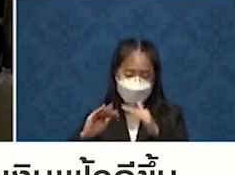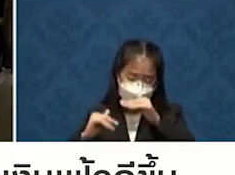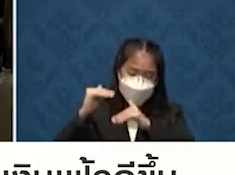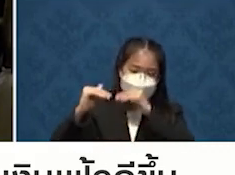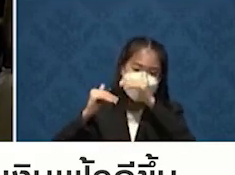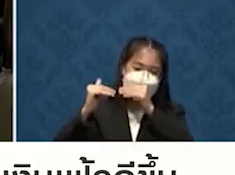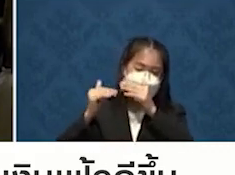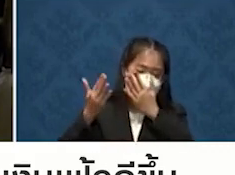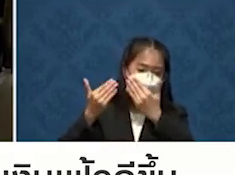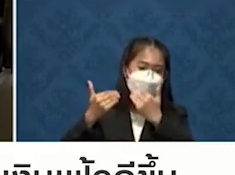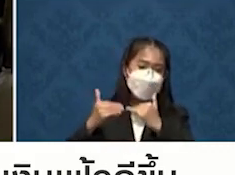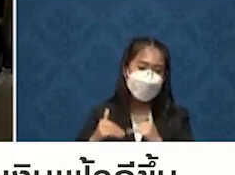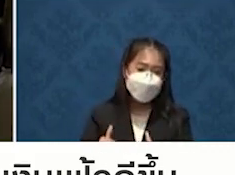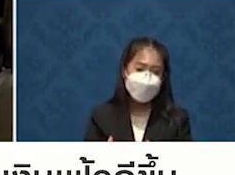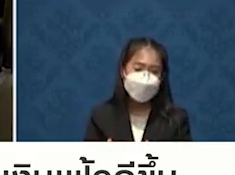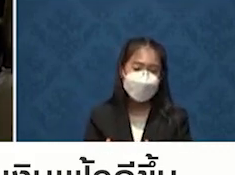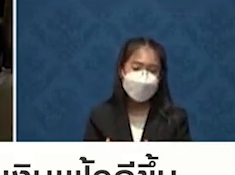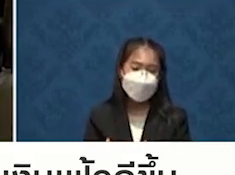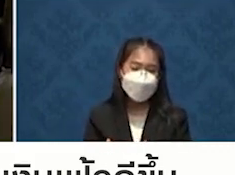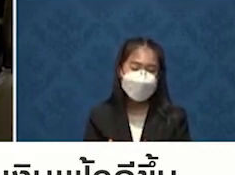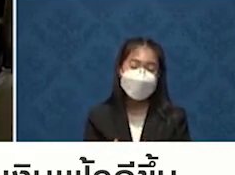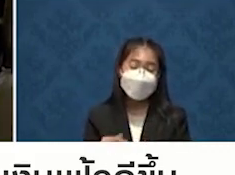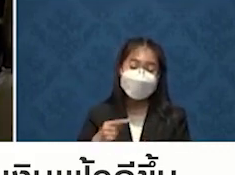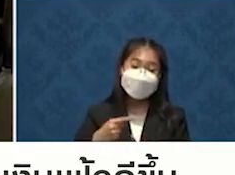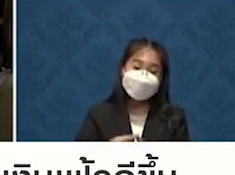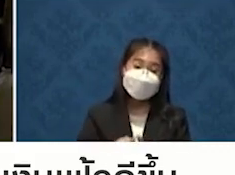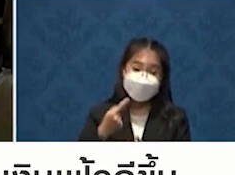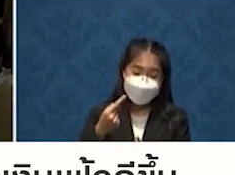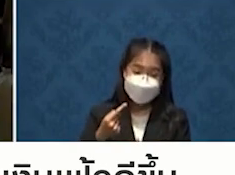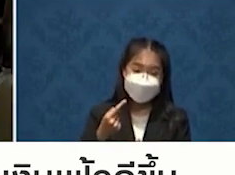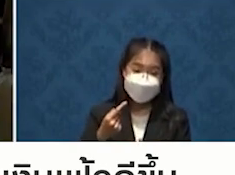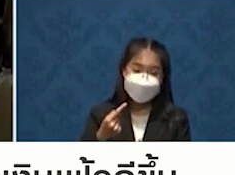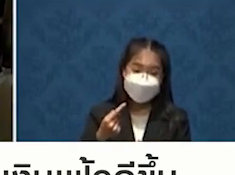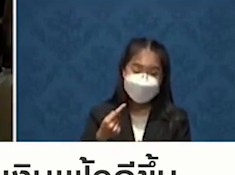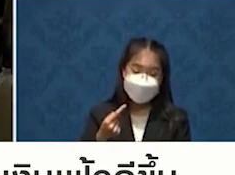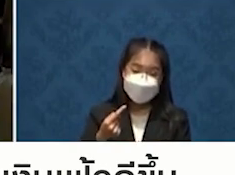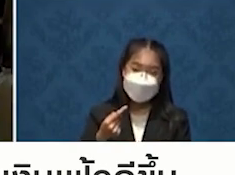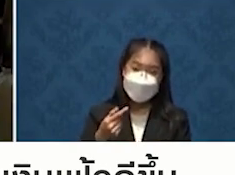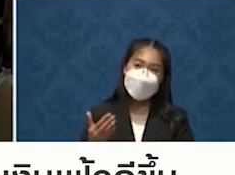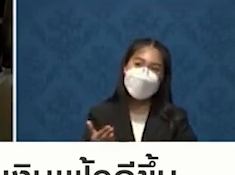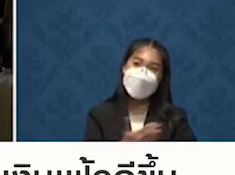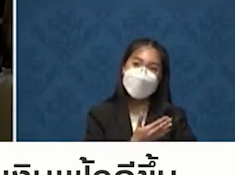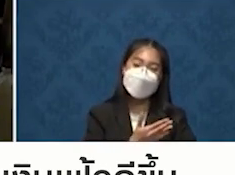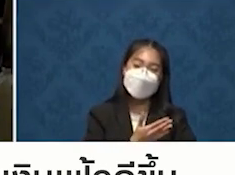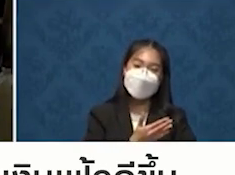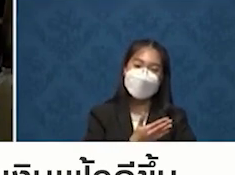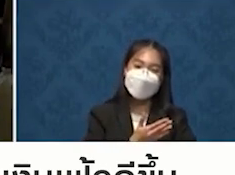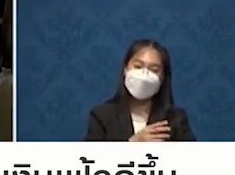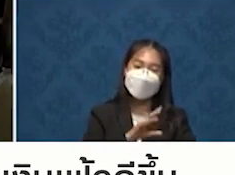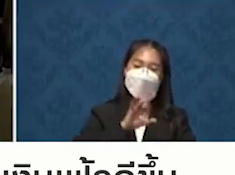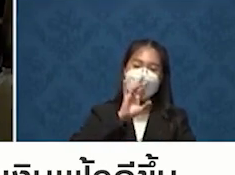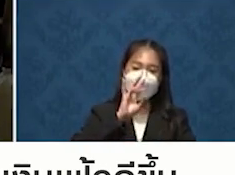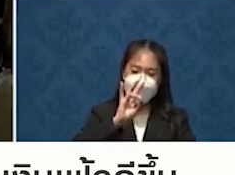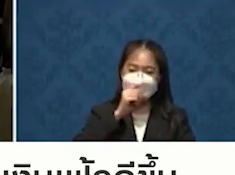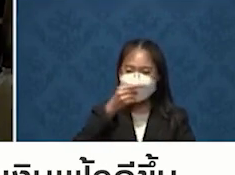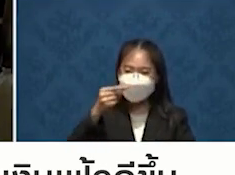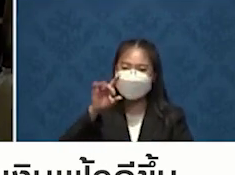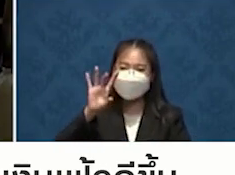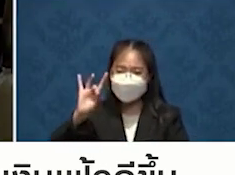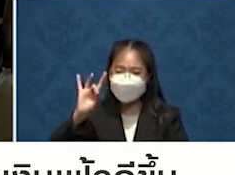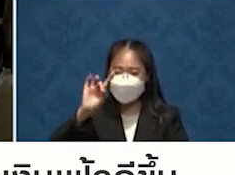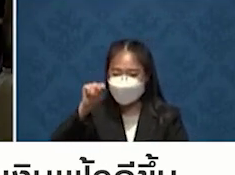งซึ่งเดือนมกราที่ผ่านมาจากก่อนหน้านั้นเฟ้อ 6-7% ก็ลงมาเหลือ